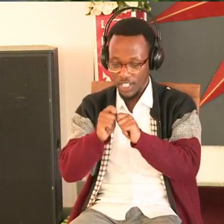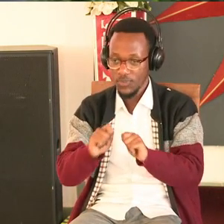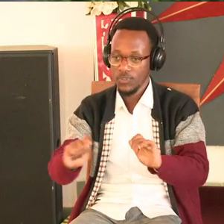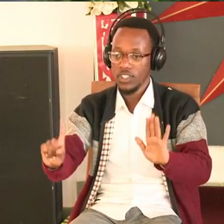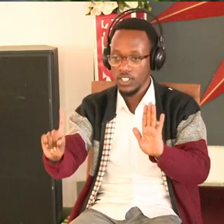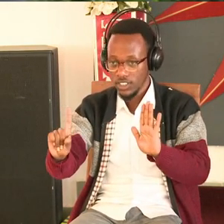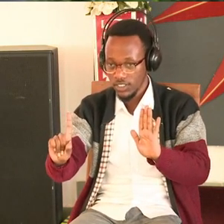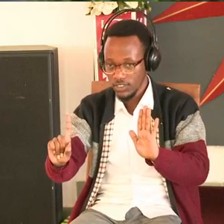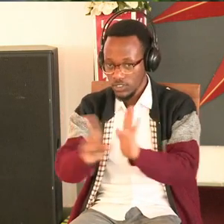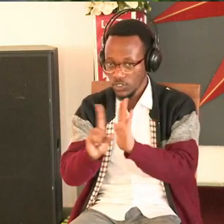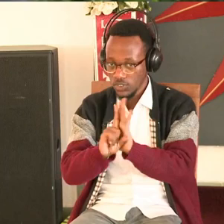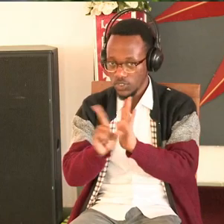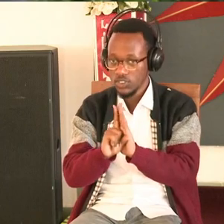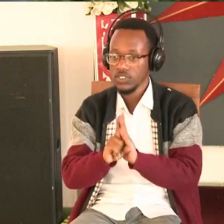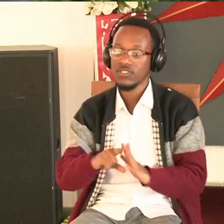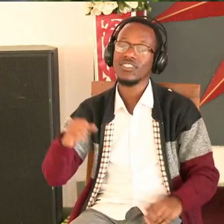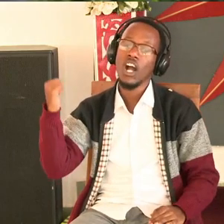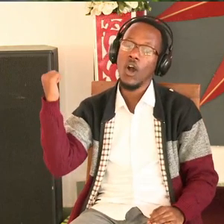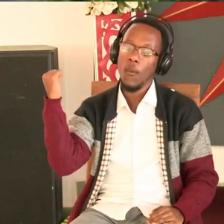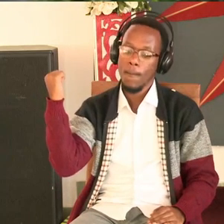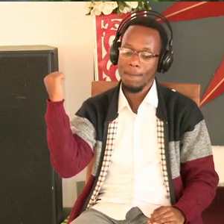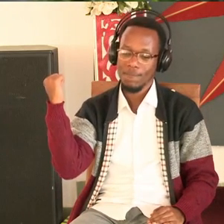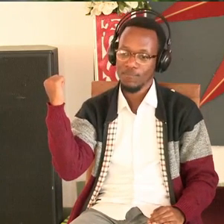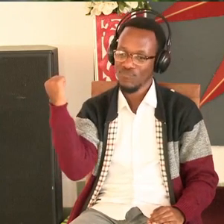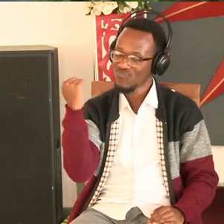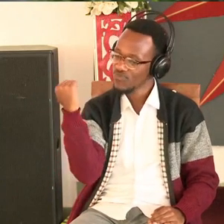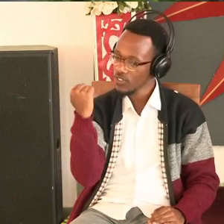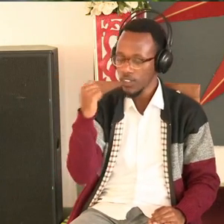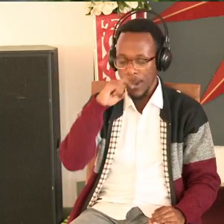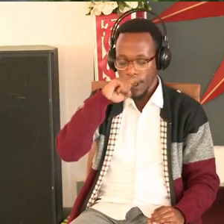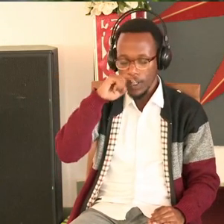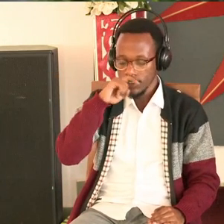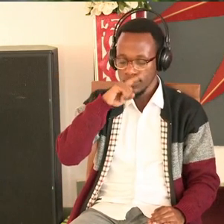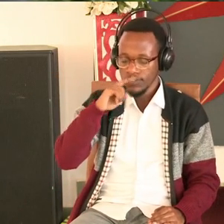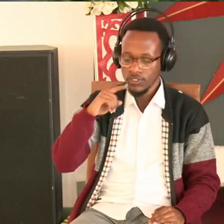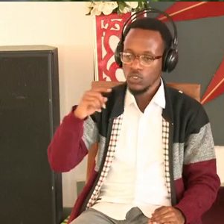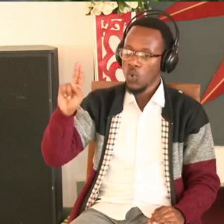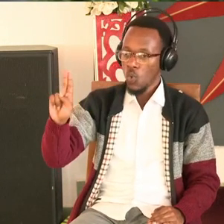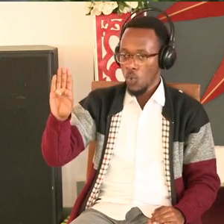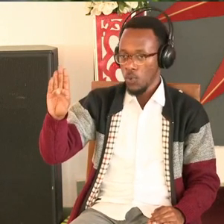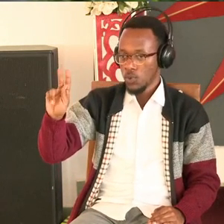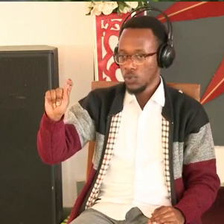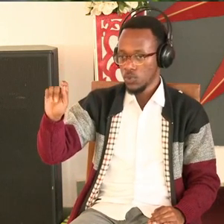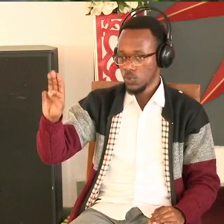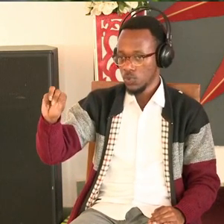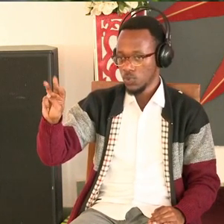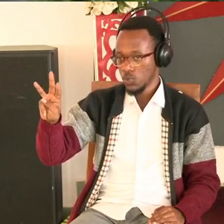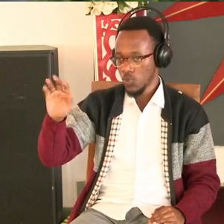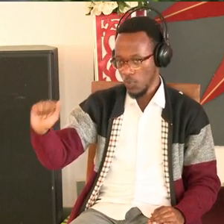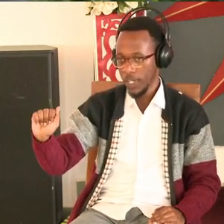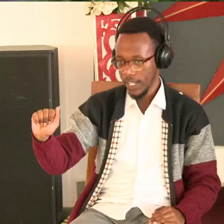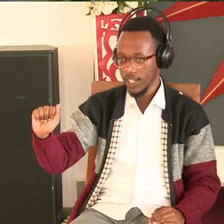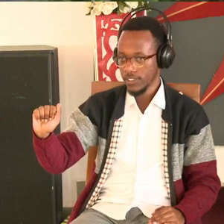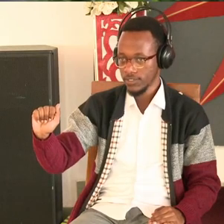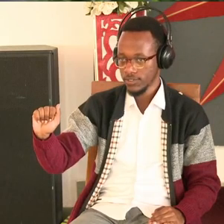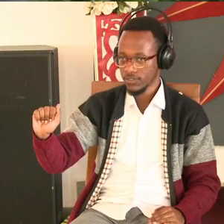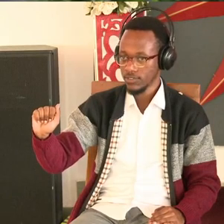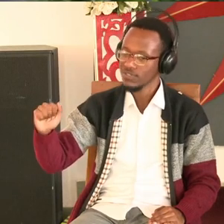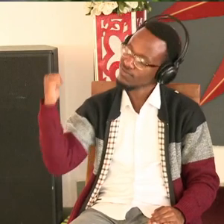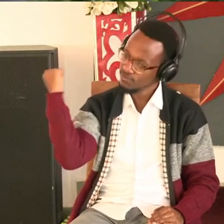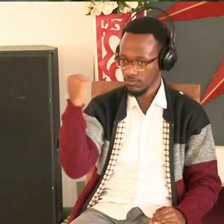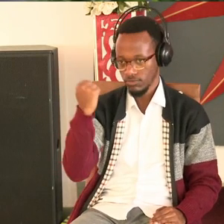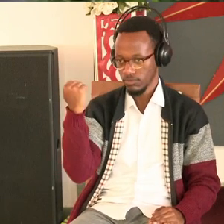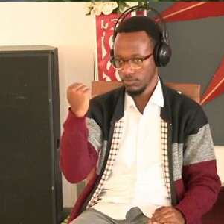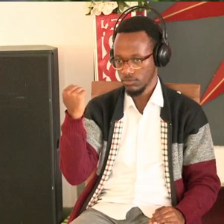ry'ubutumwa bwiza yuko tugomba kubwiriza ubutumwa bwiza bw'ubwami akavuga ngo uzizera akabatizwa